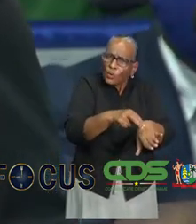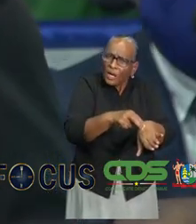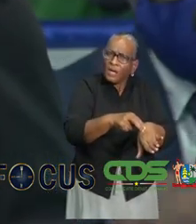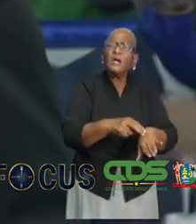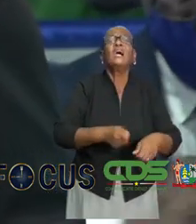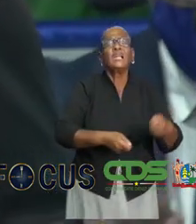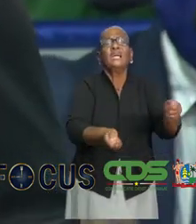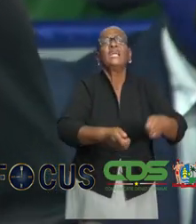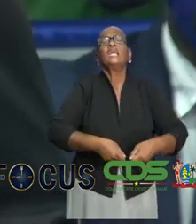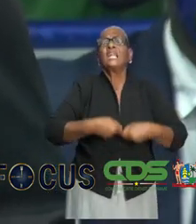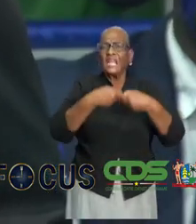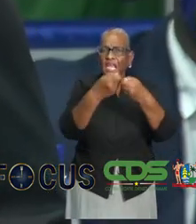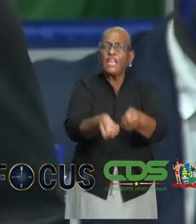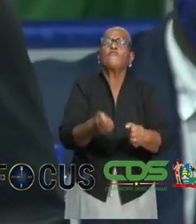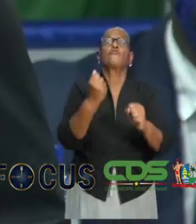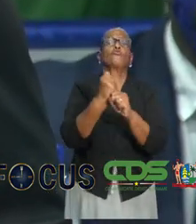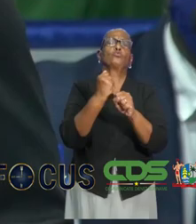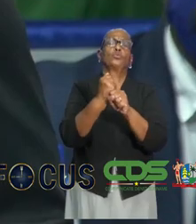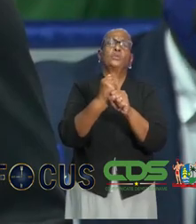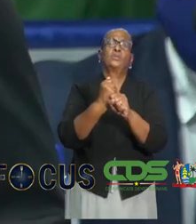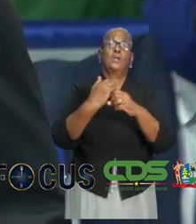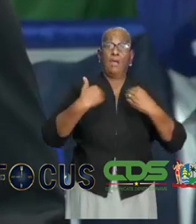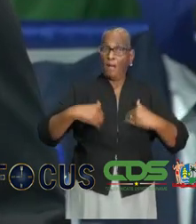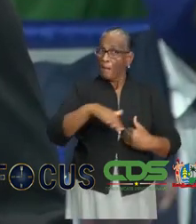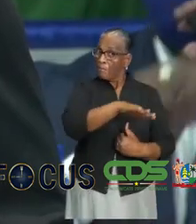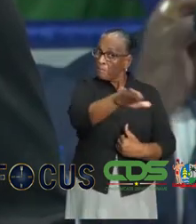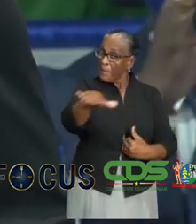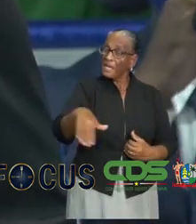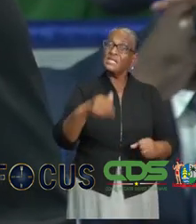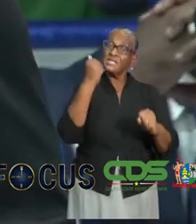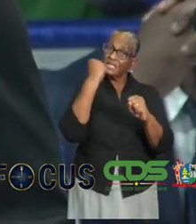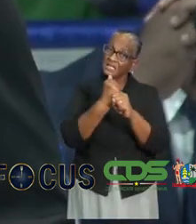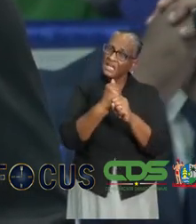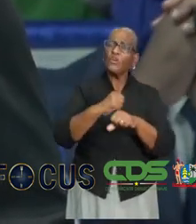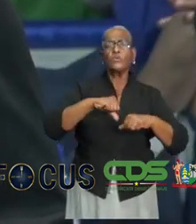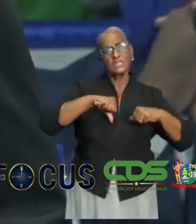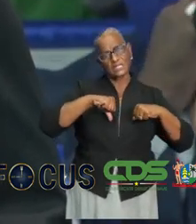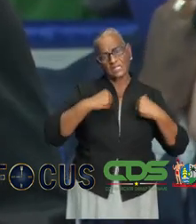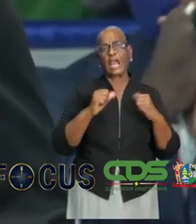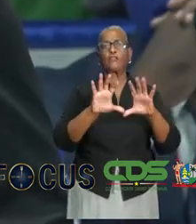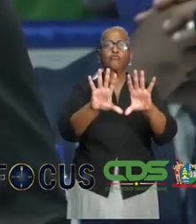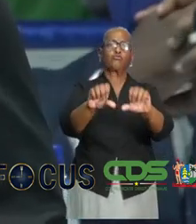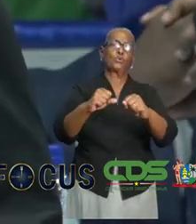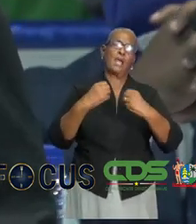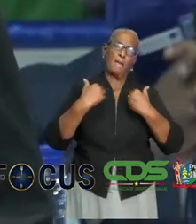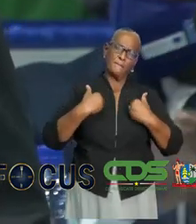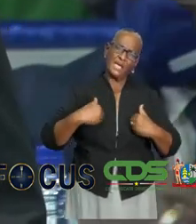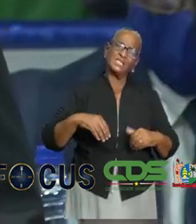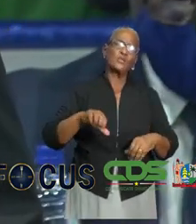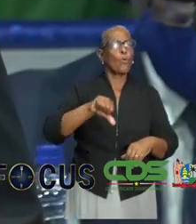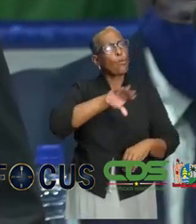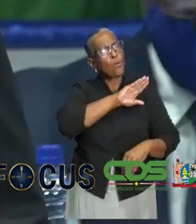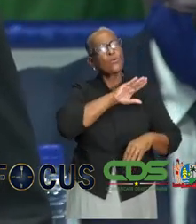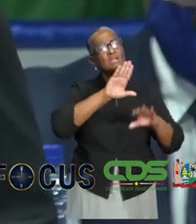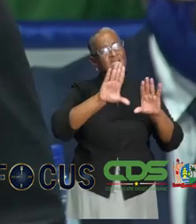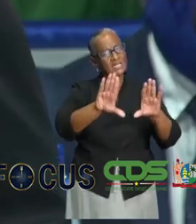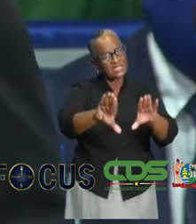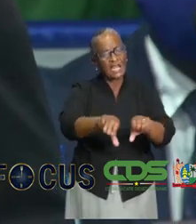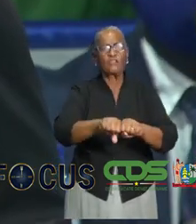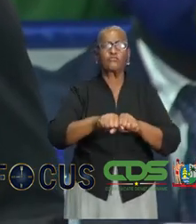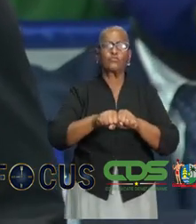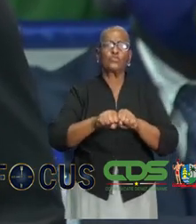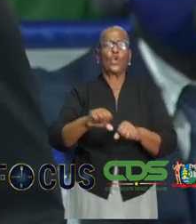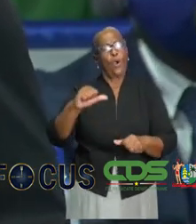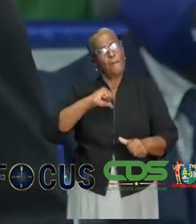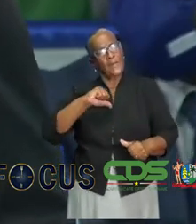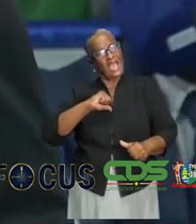U als volk zal zeker ook initiatieven moeten nemen die moeten leiden tot de